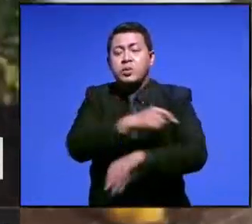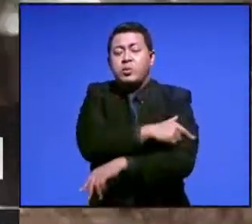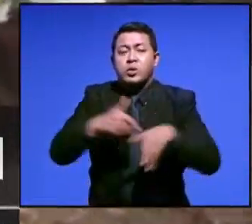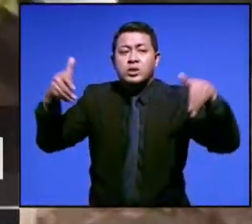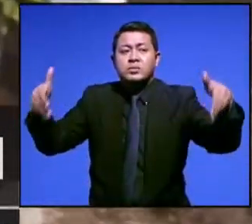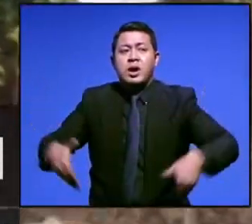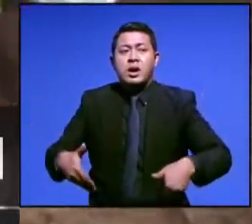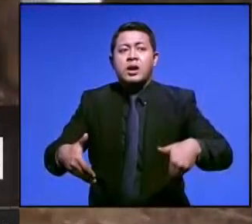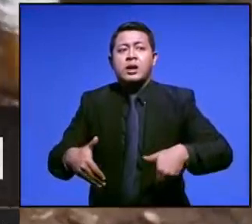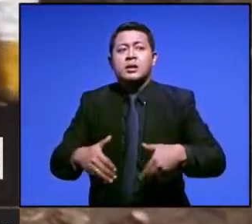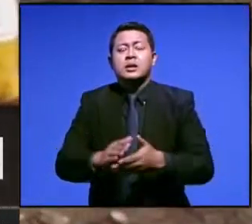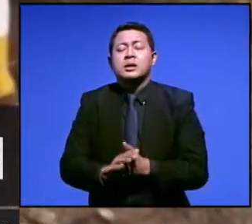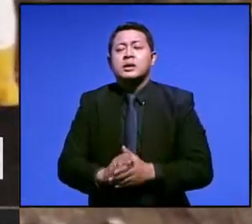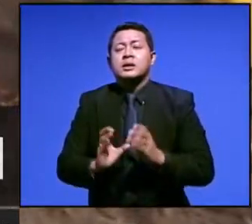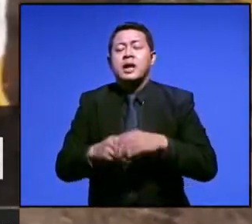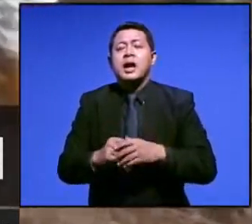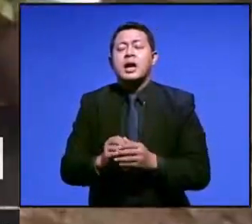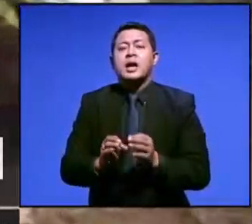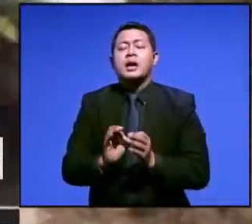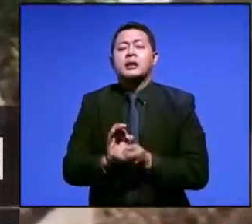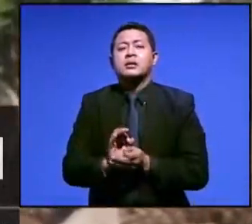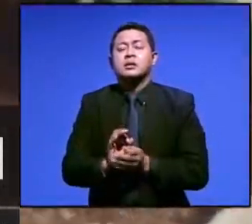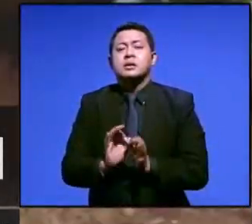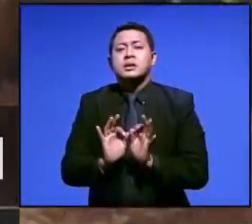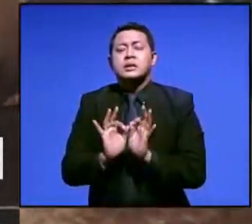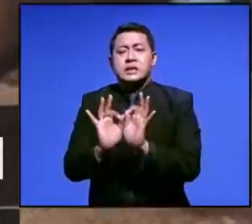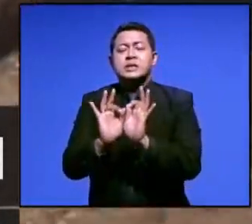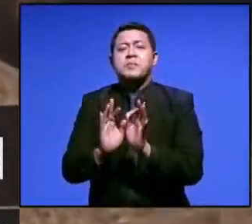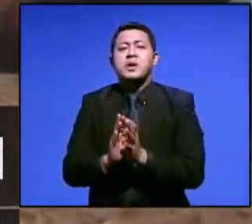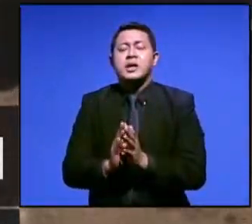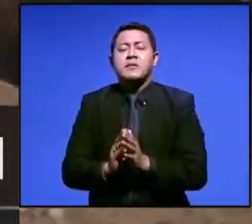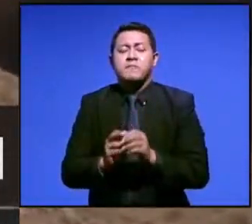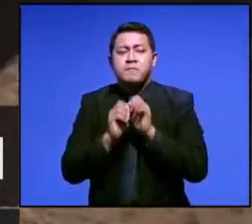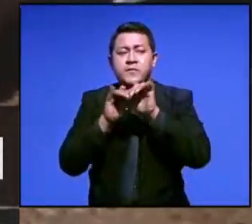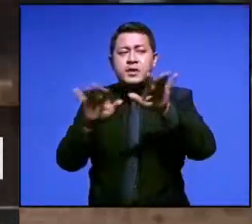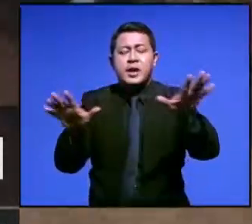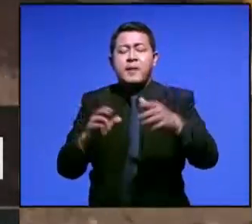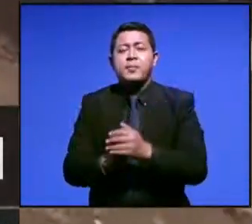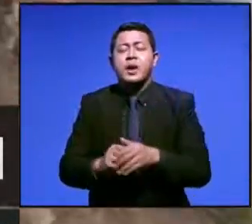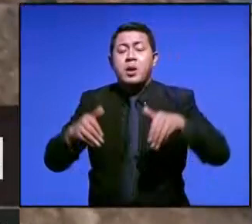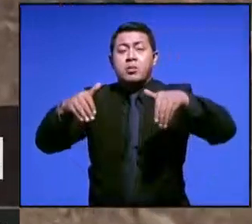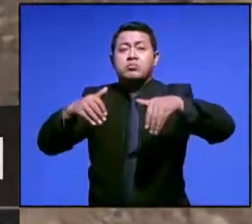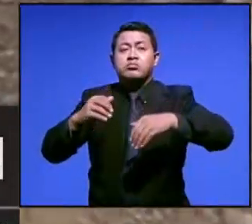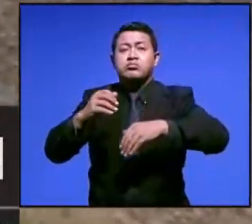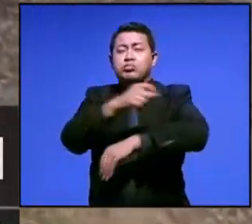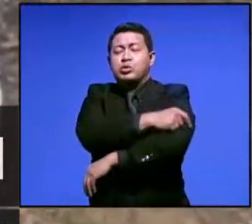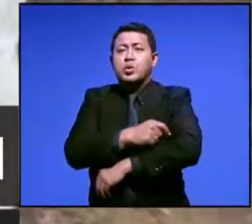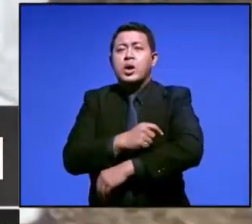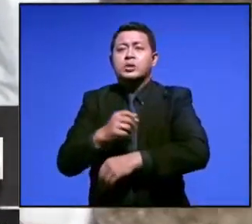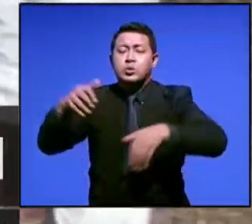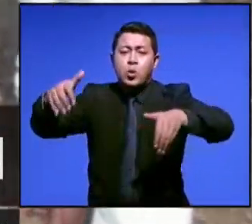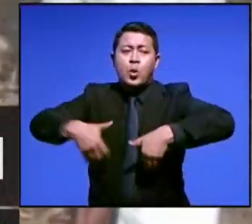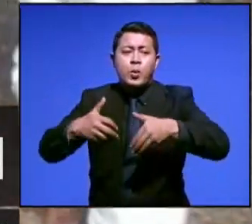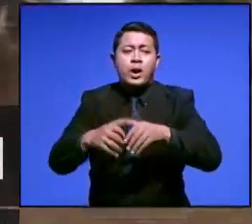pemakaman Badan Penanggulangan Bencana Daerah Jember, Jawa Timur, viral di media sosial. Petugas mengubur jenazah dengan tangan karena tidak